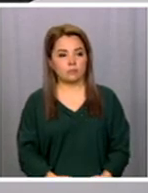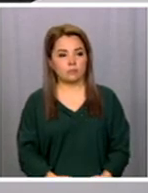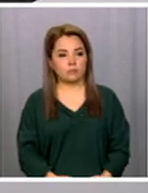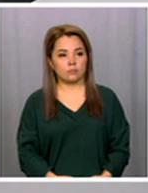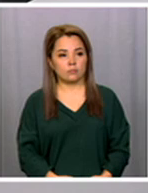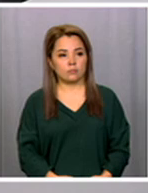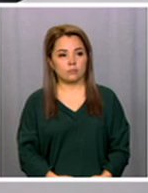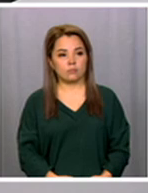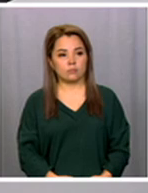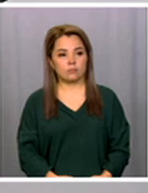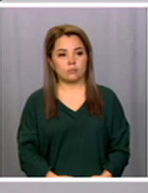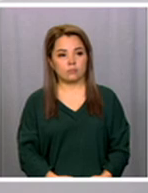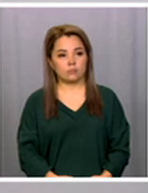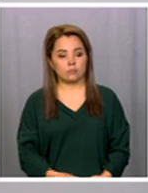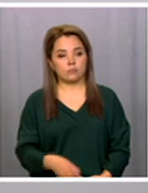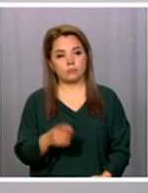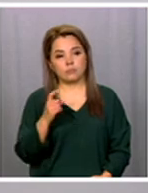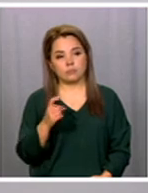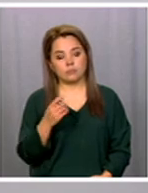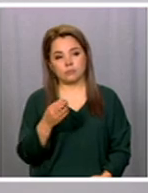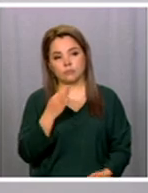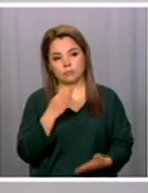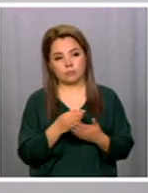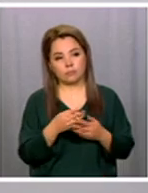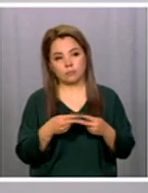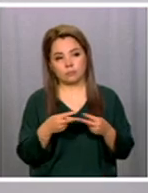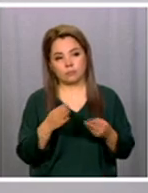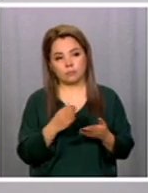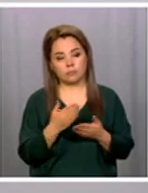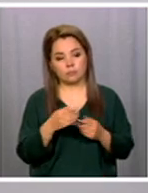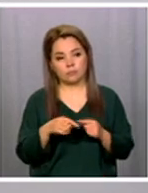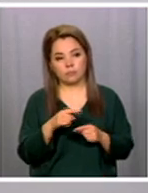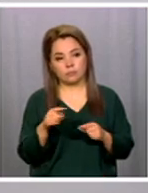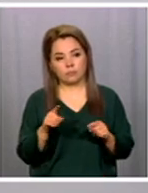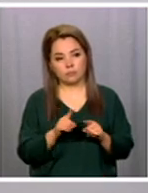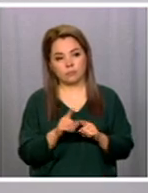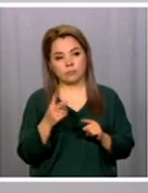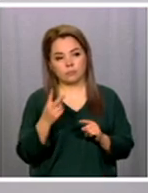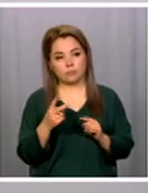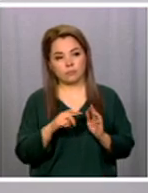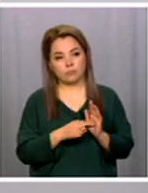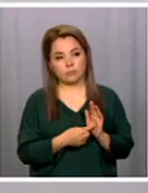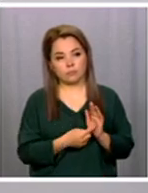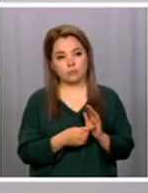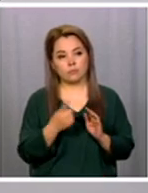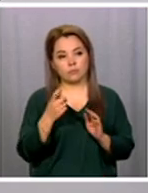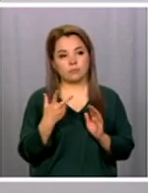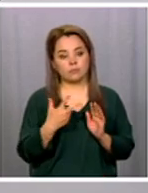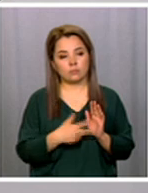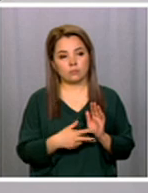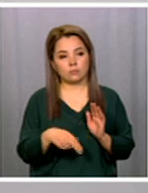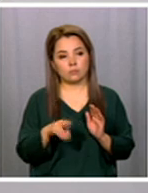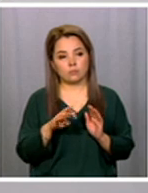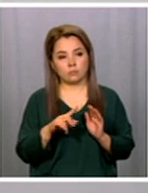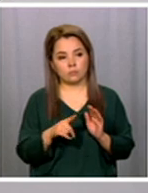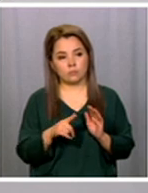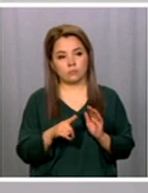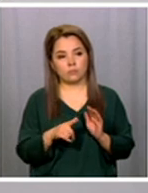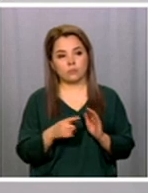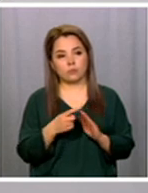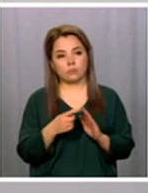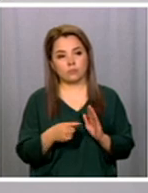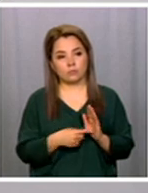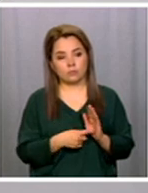X-ті есептейік. X, яғни, тең болады түбір астында 2 көбейтілген 180 джоуль